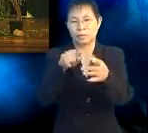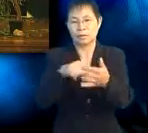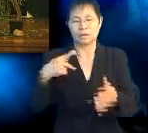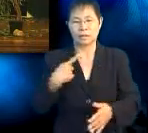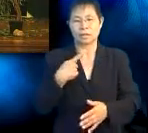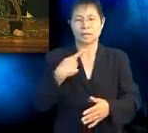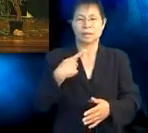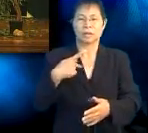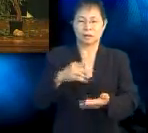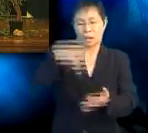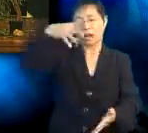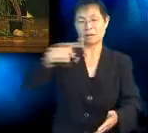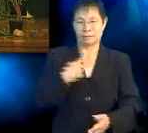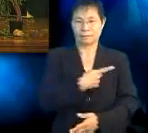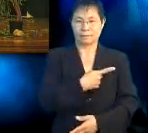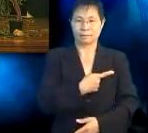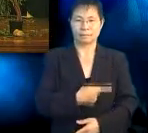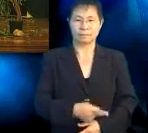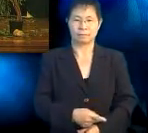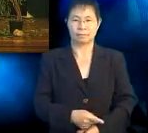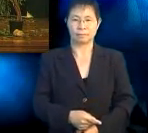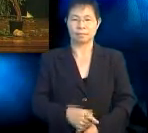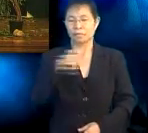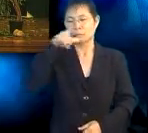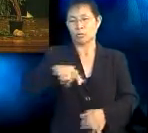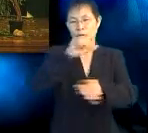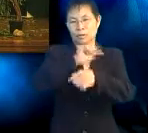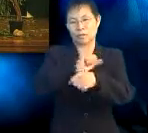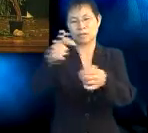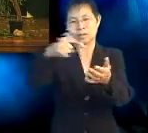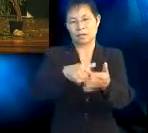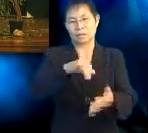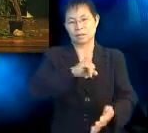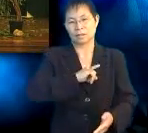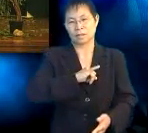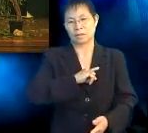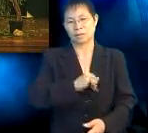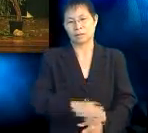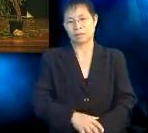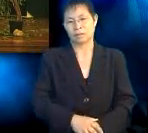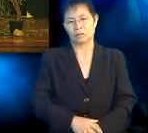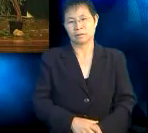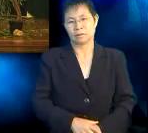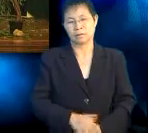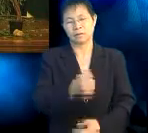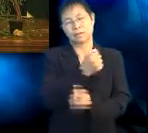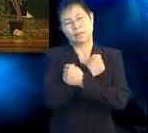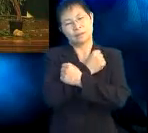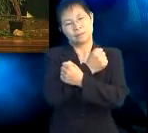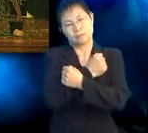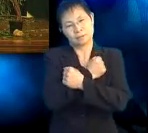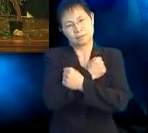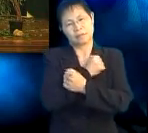Ya. Perlu bekerja lagi. Sayang, sayang. Kamu kaya raya